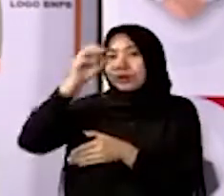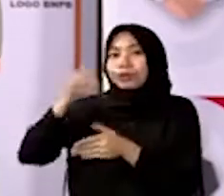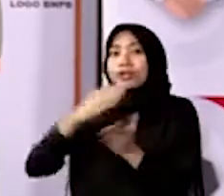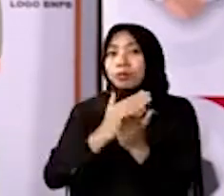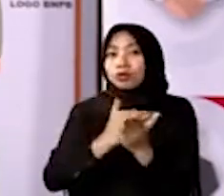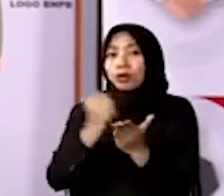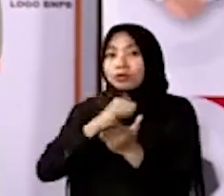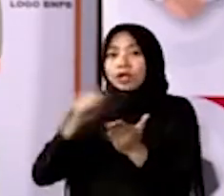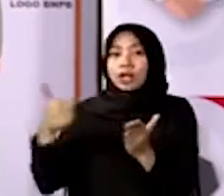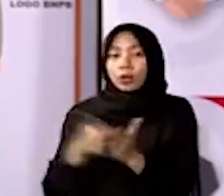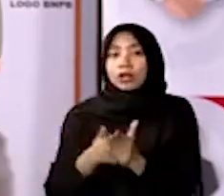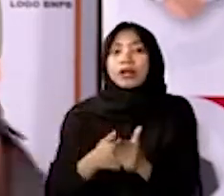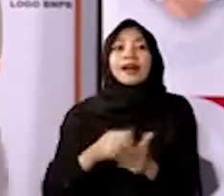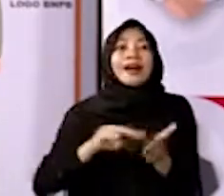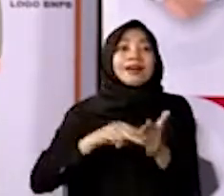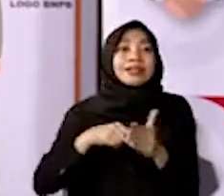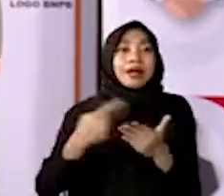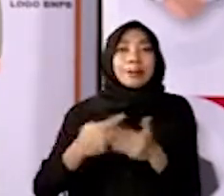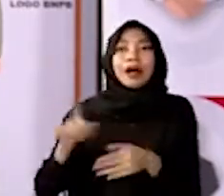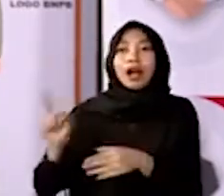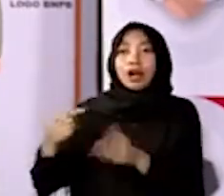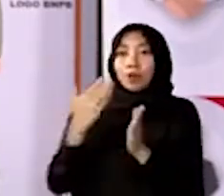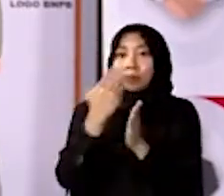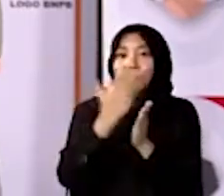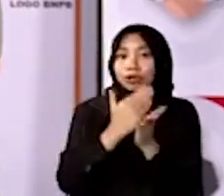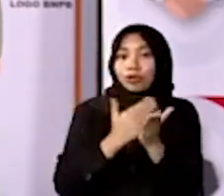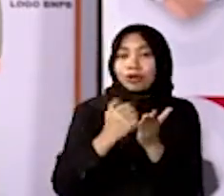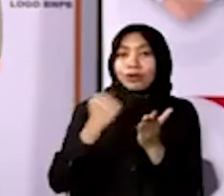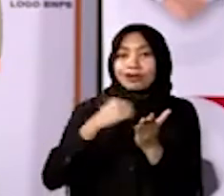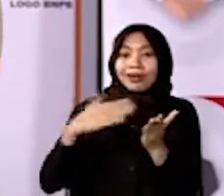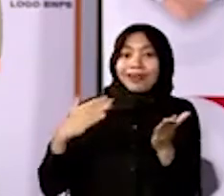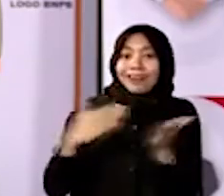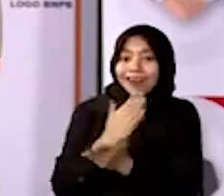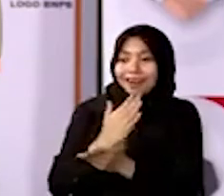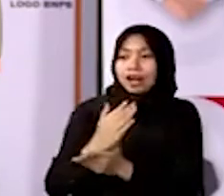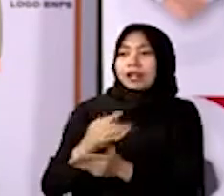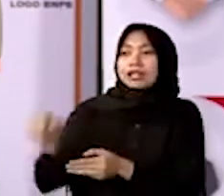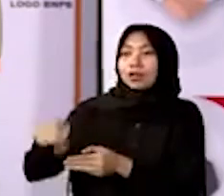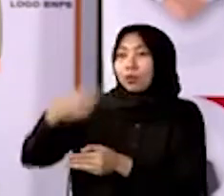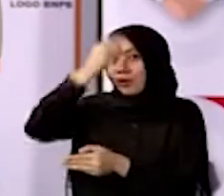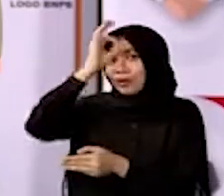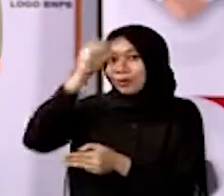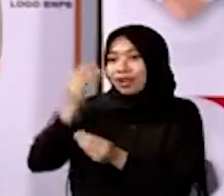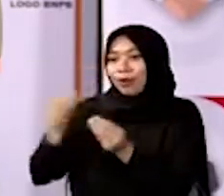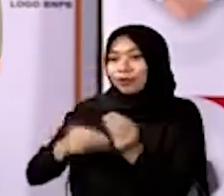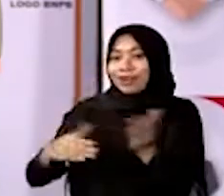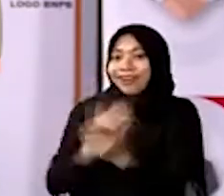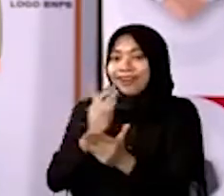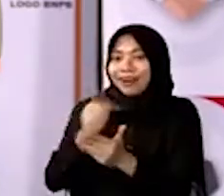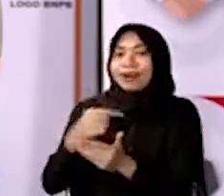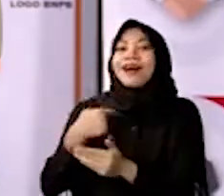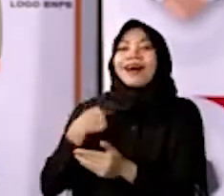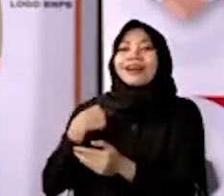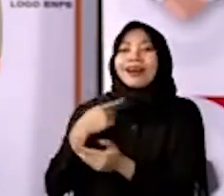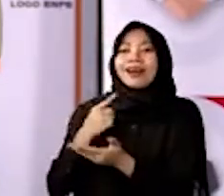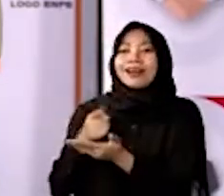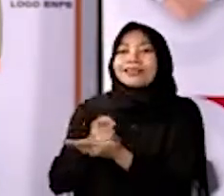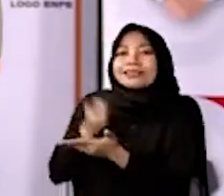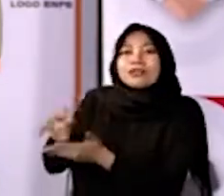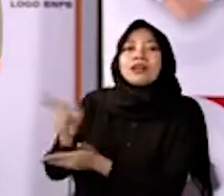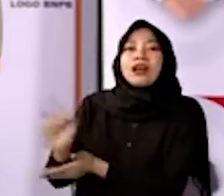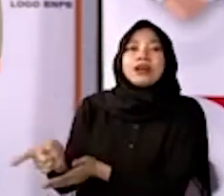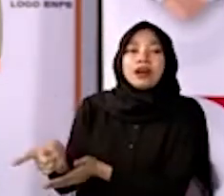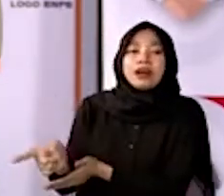itu sehingga apabila ada anggota Puri yang melanggar kita akan mengambil langkah-langkah tindakan kita tindakan yang paling ringan tentunya